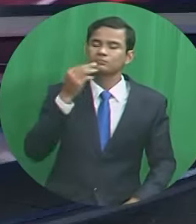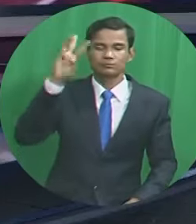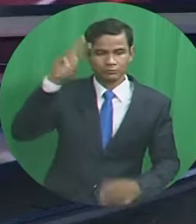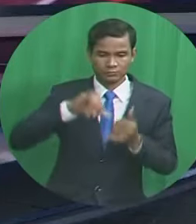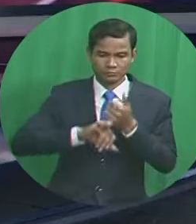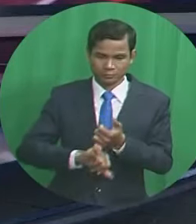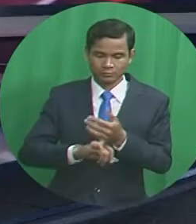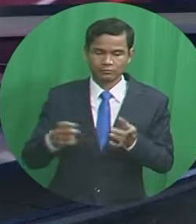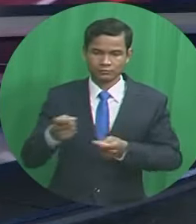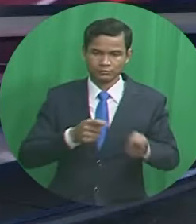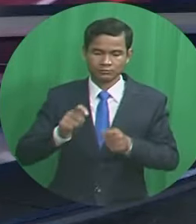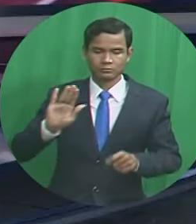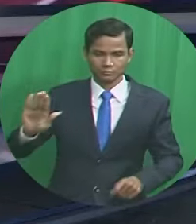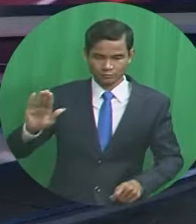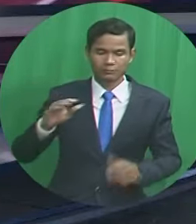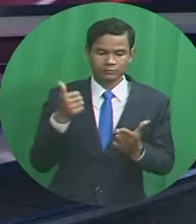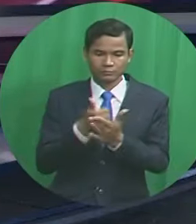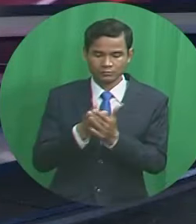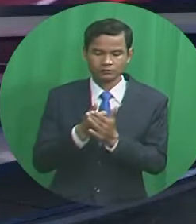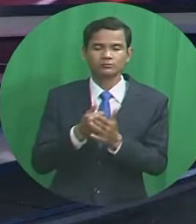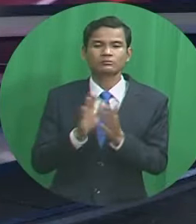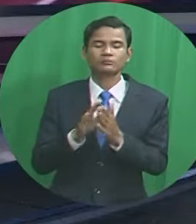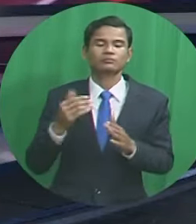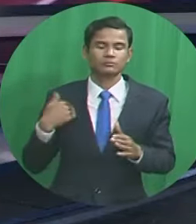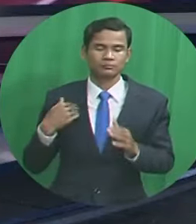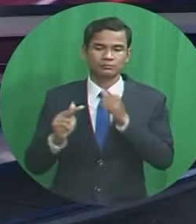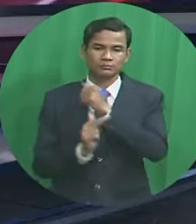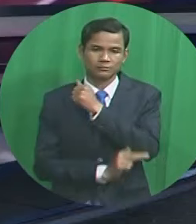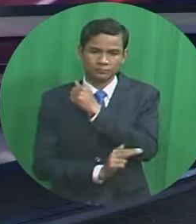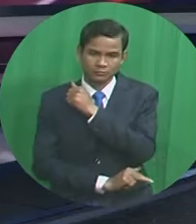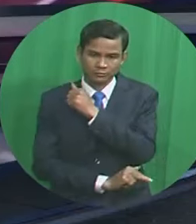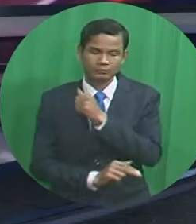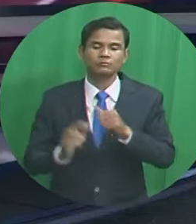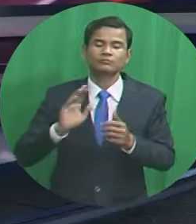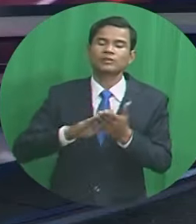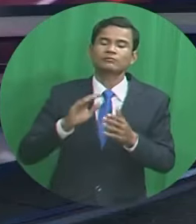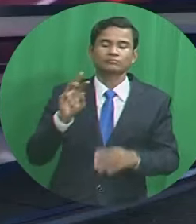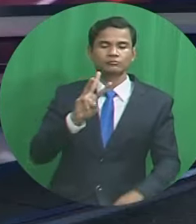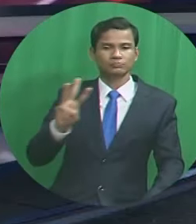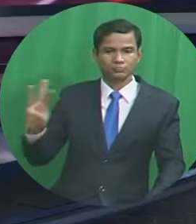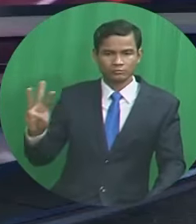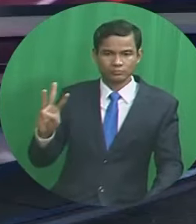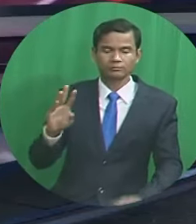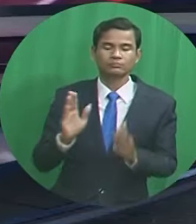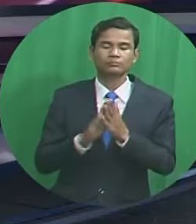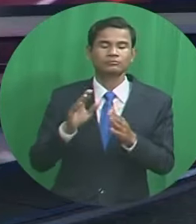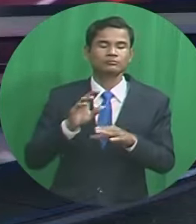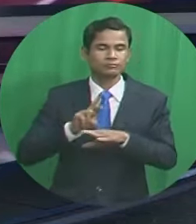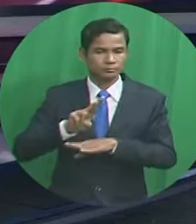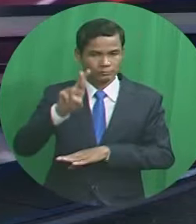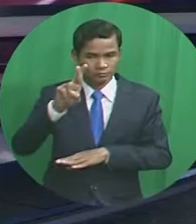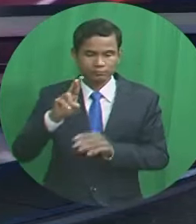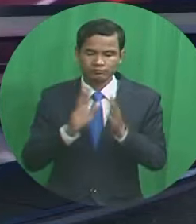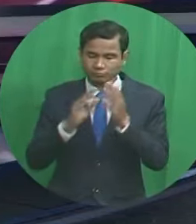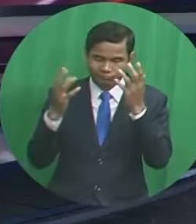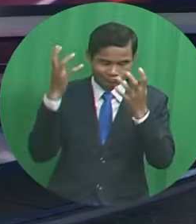ថារដ្ឋបាលរបស់លោកនឹងព្យាយាមបំបត្តិការដាក់ទណ្ឌកម្មសេដ្ឋកិច្ចពីលោកខាងលិចជុំវិញកម្មវិធីនុយក្លេអ៊ែរដ៏ចម្